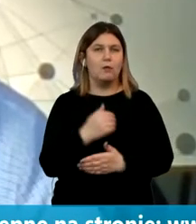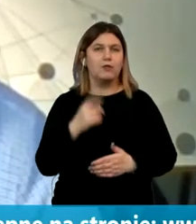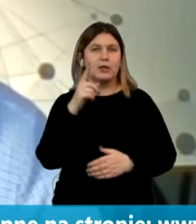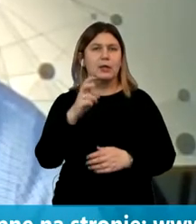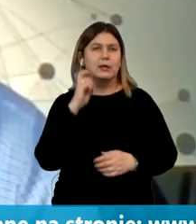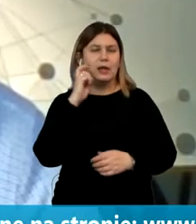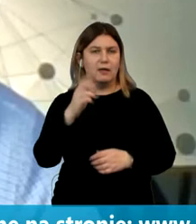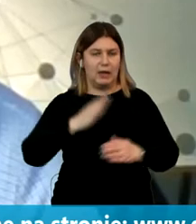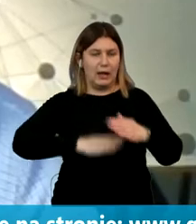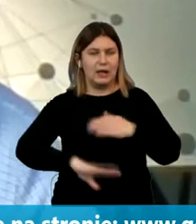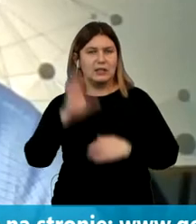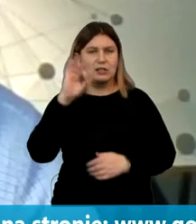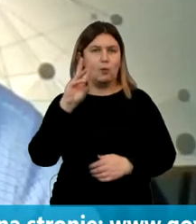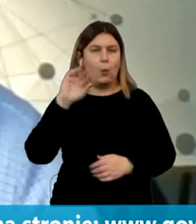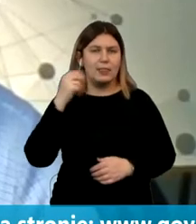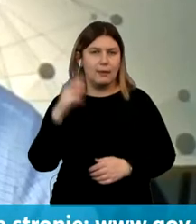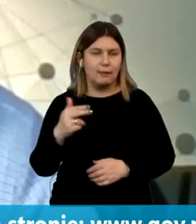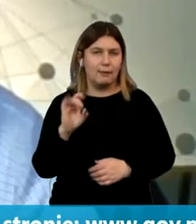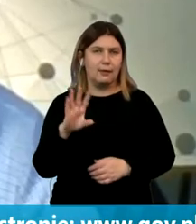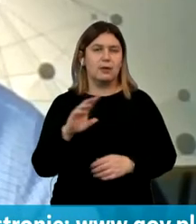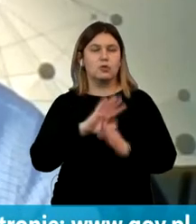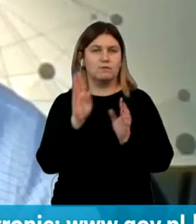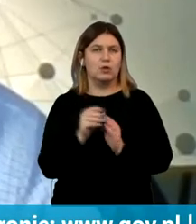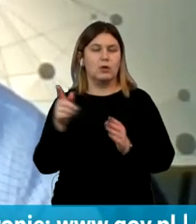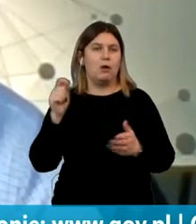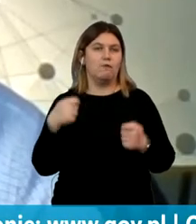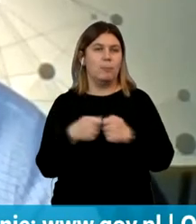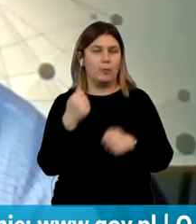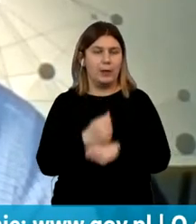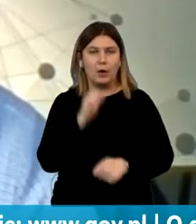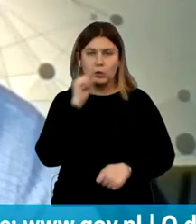jeżdżą niskopodłogowe po mieście, to wszystko są efekty współpracy z Unią Europejską. Gdyby